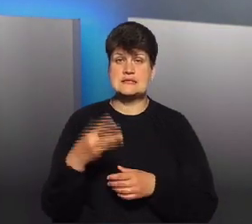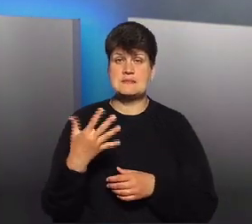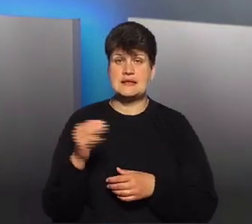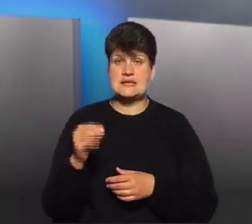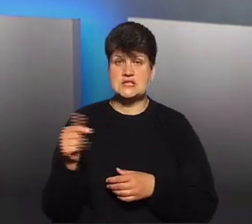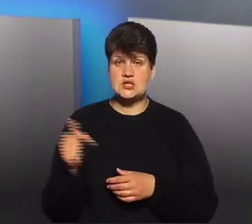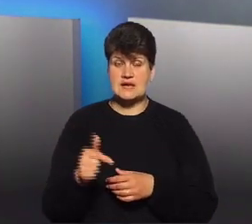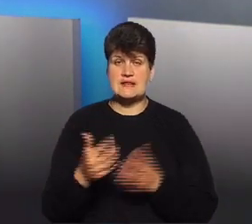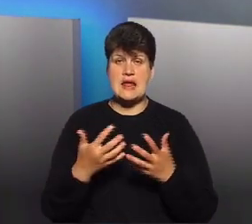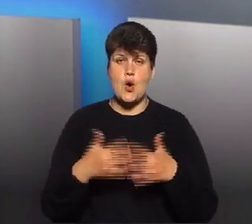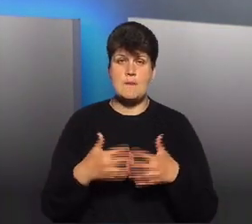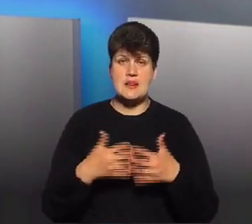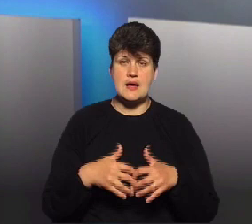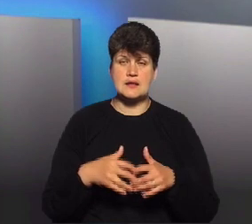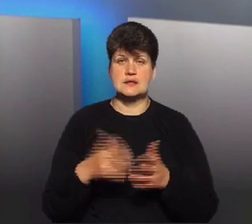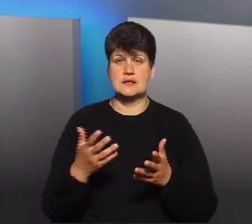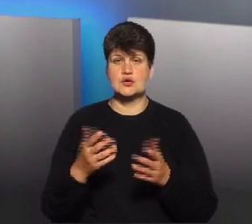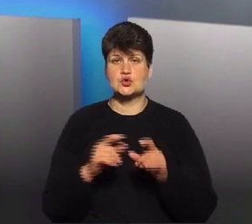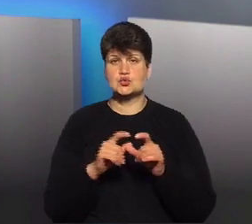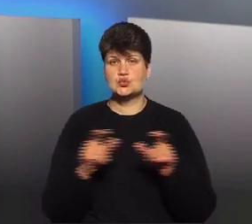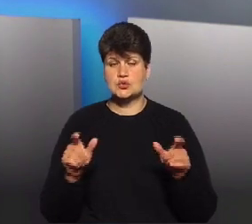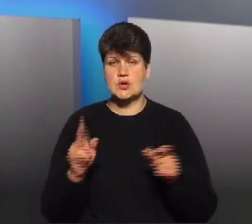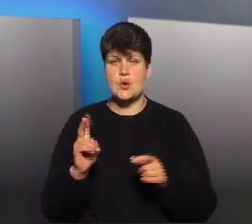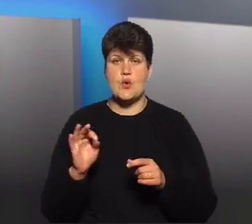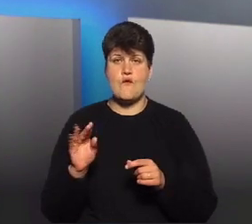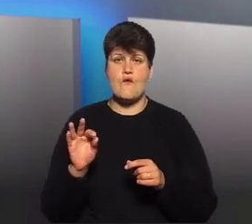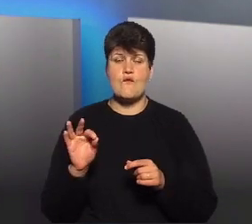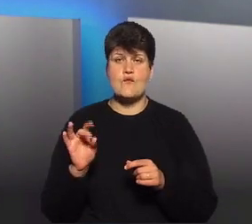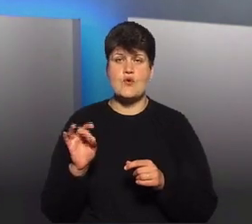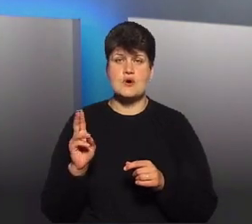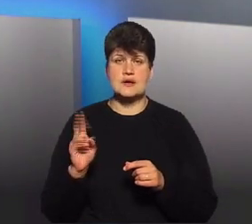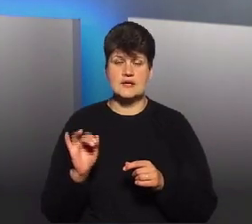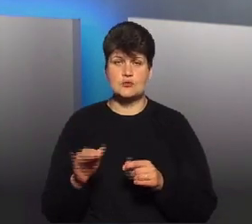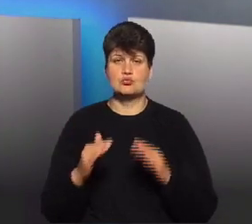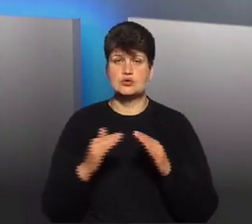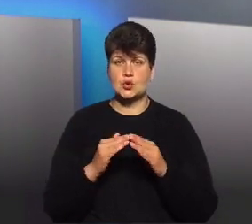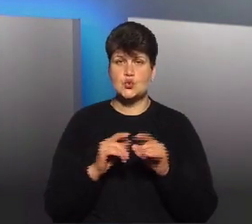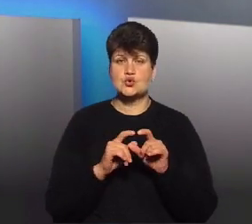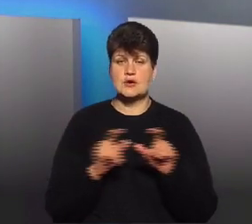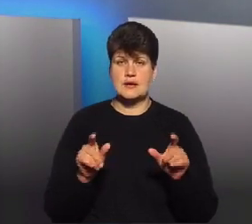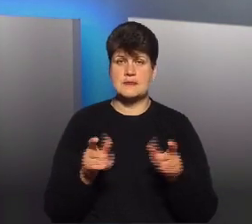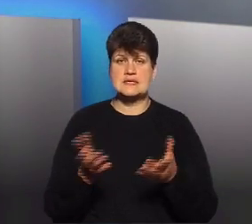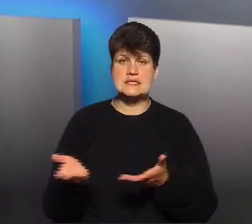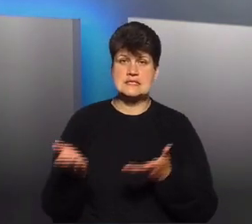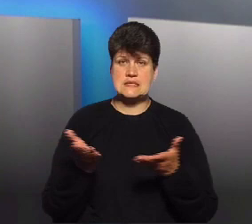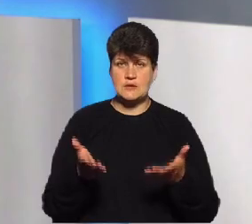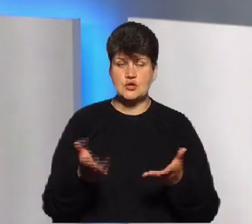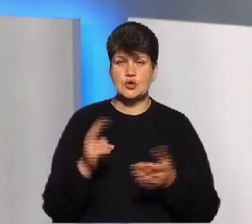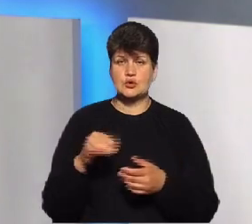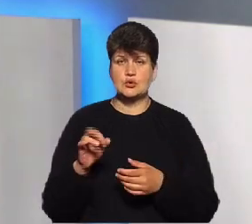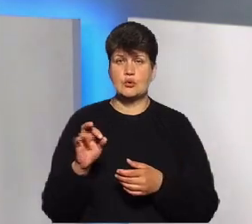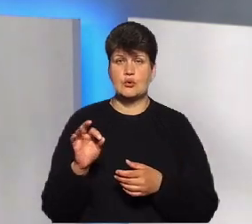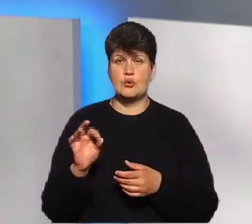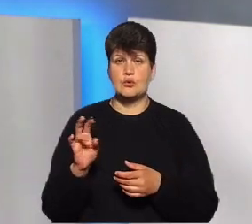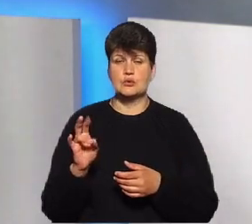обладнання коворкінг-студії, там умовно в будинку школяра беремо, запрошуємо від донора, і 7 тисяч